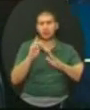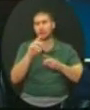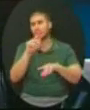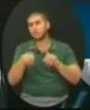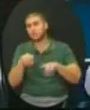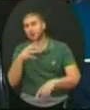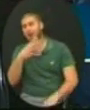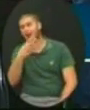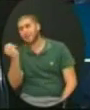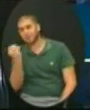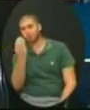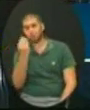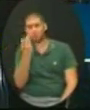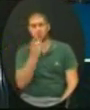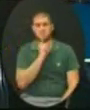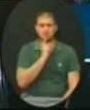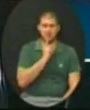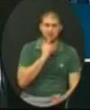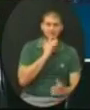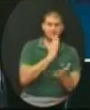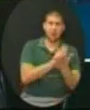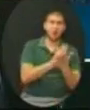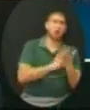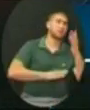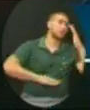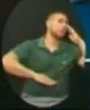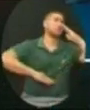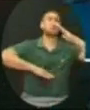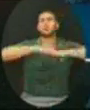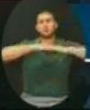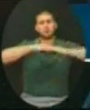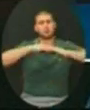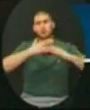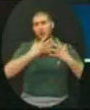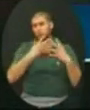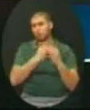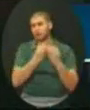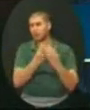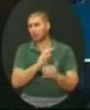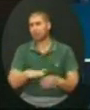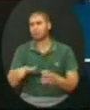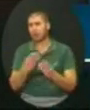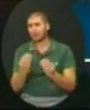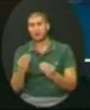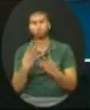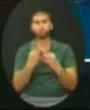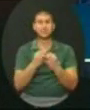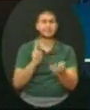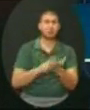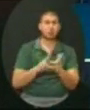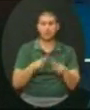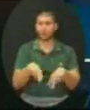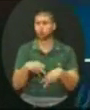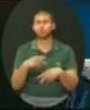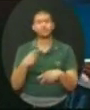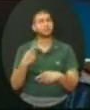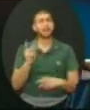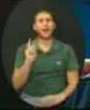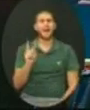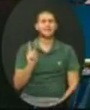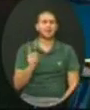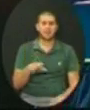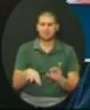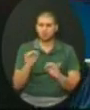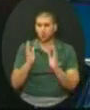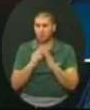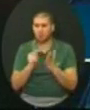להיות מ-400 שקל, ועד במקרה הגבוה ביותר, למשפחה מרובת ילדים, משפחה שהיא זכאית ועומדת שנים, אבל לא נמצא